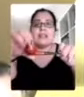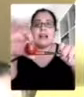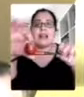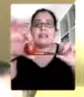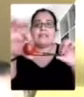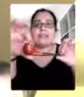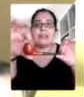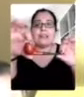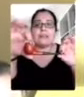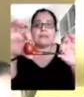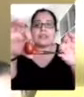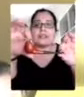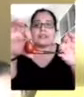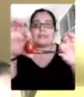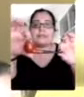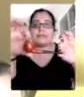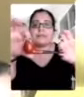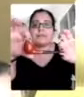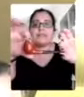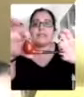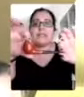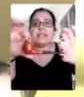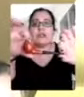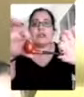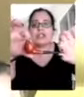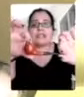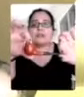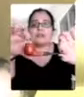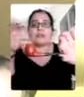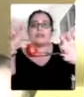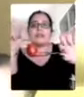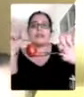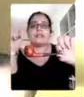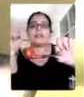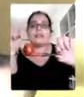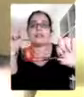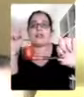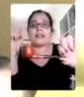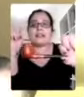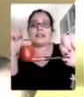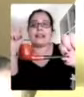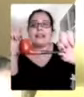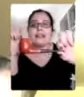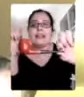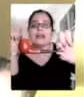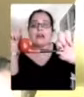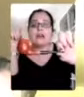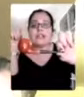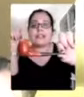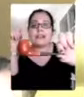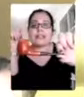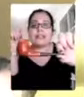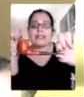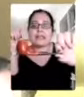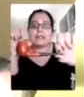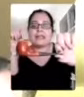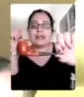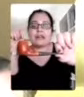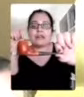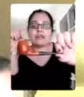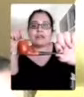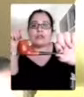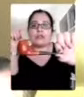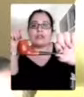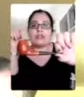bizi. Anlam veremediğim bir şekilde. Olcay da grupta olsaydı o da söylerdi herhalde. Olcay tam bir GG